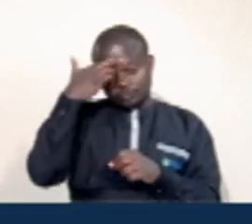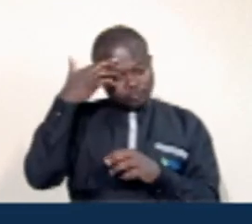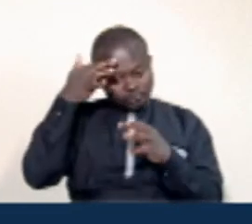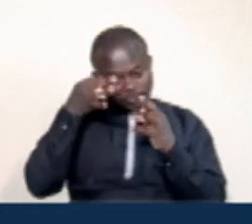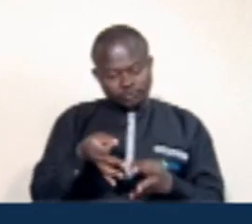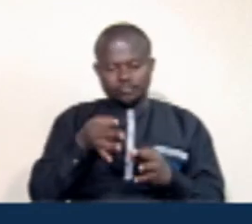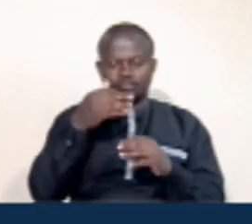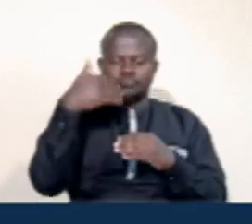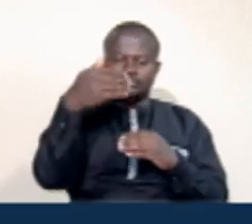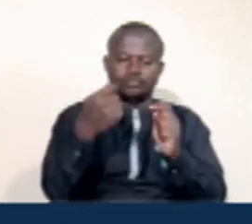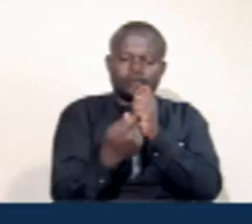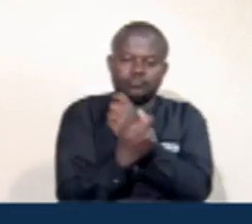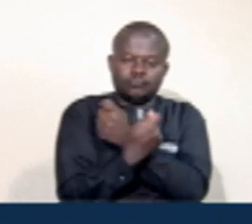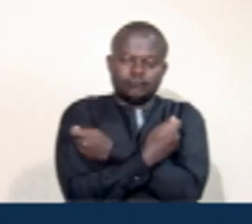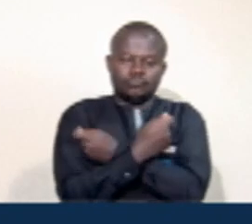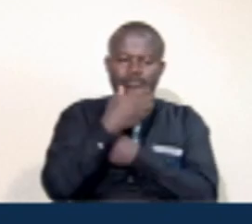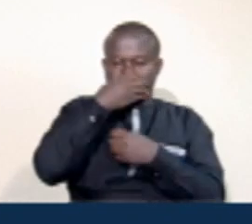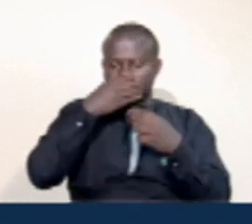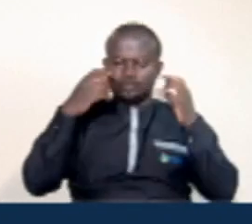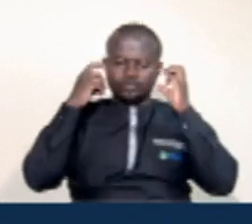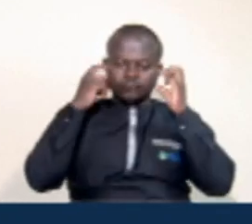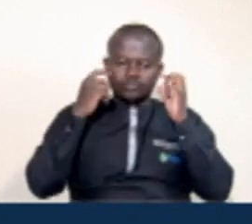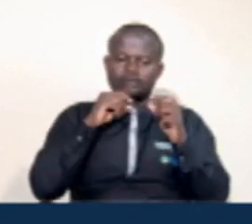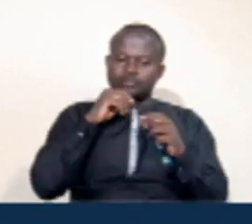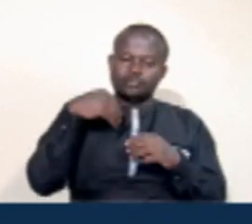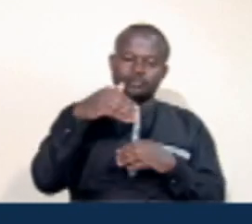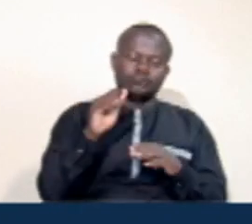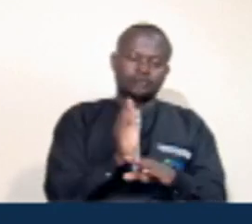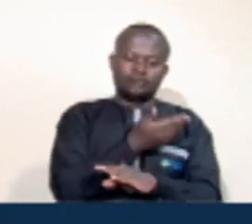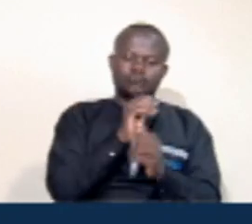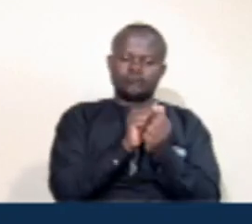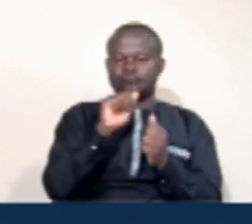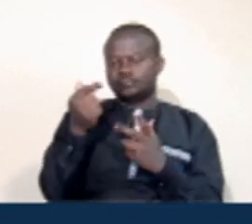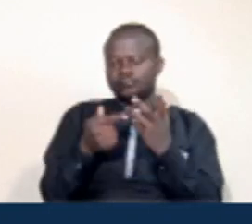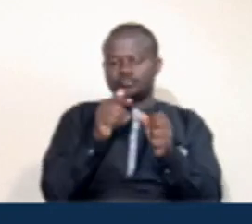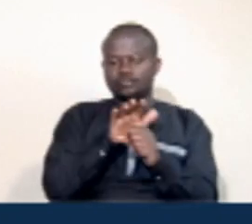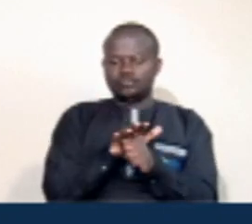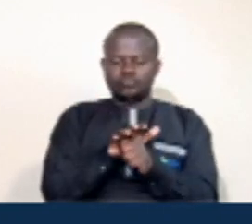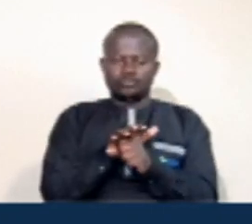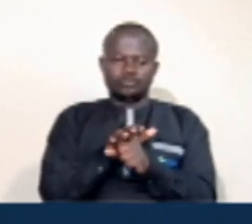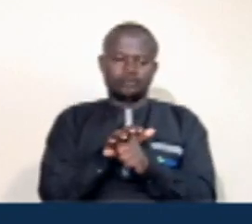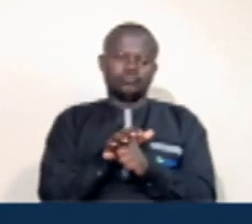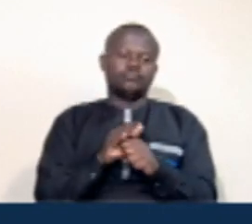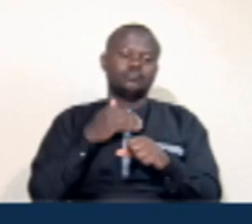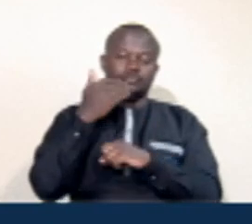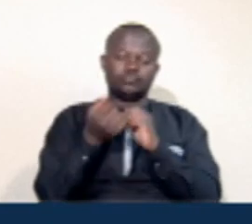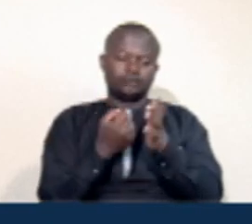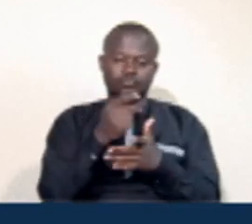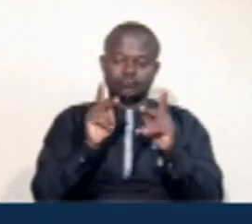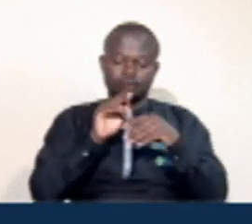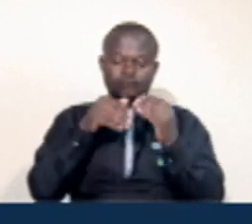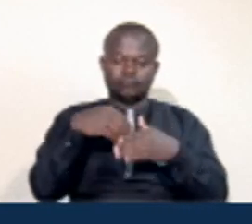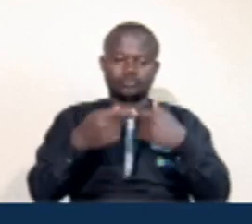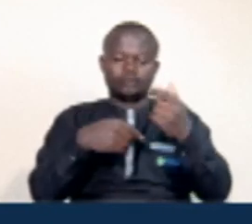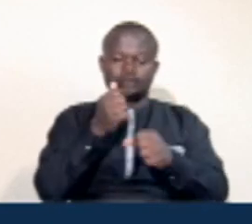zagiye zivugururwa n'agapfukamunwa kakagenda gakurwaho n'ibindi byinshi byari bivanaho bigatuma n'abantu bakomeza akazi